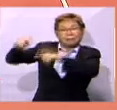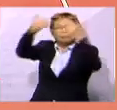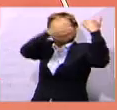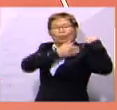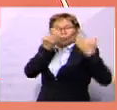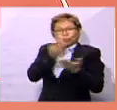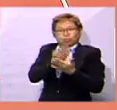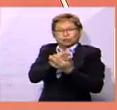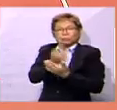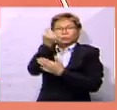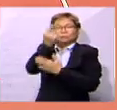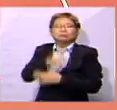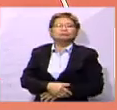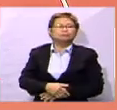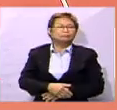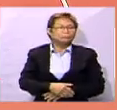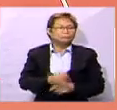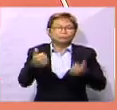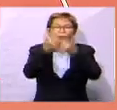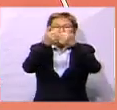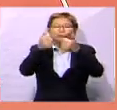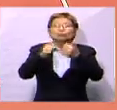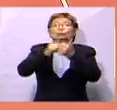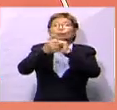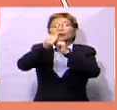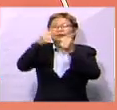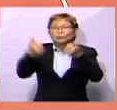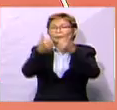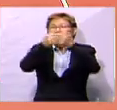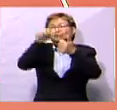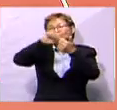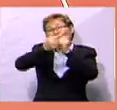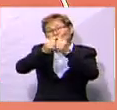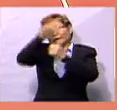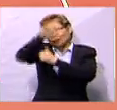membuktikan sesuatu khususnya pada temasah sukan Asia tahun